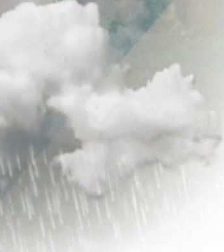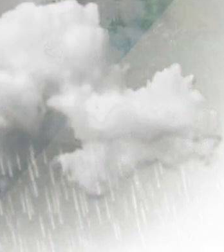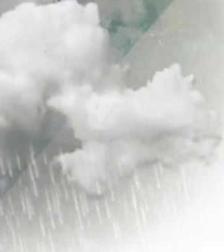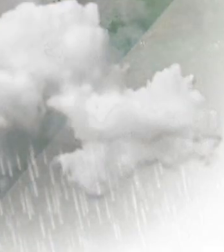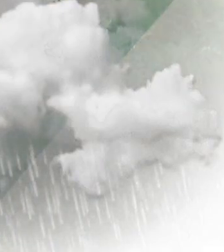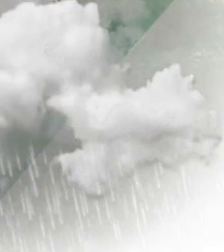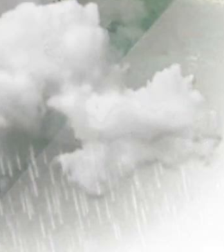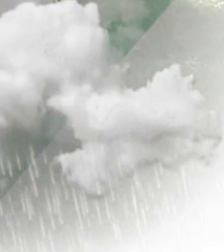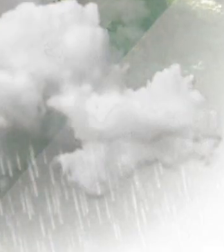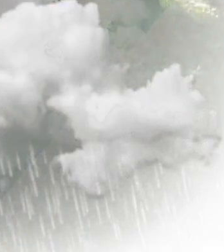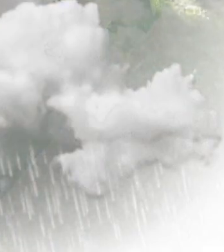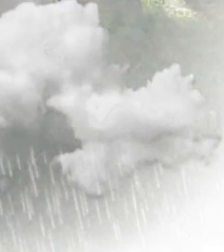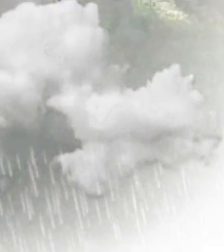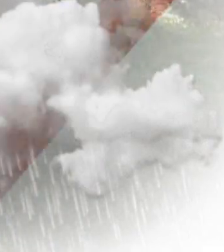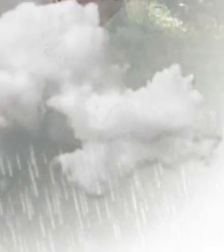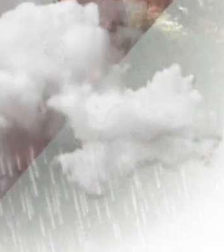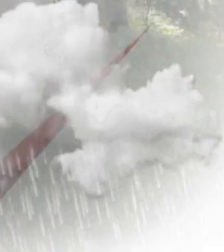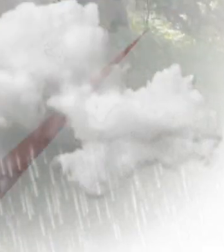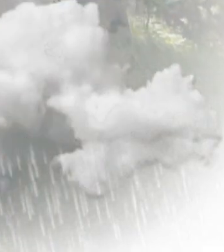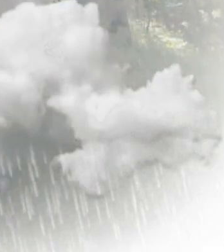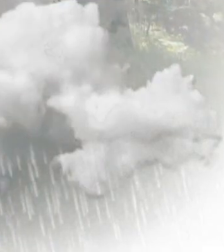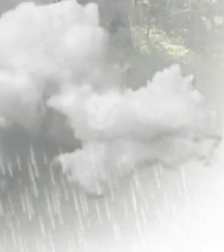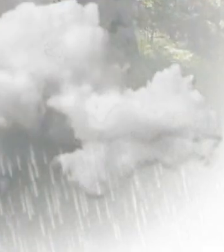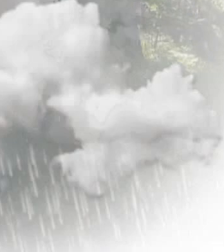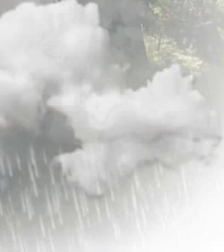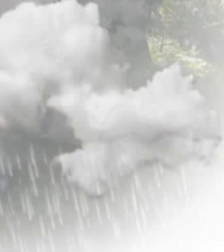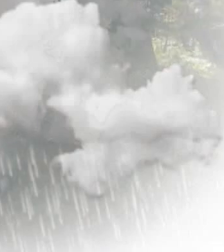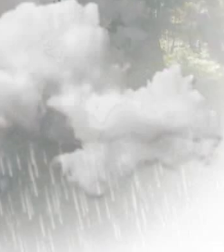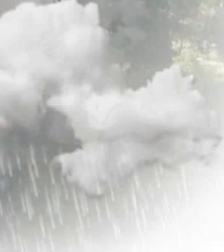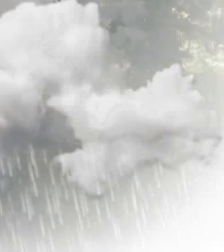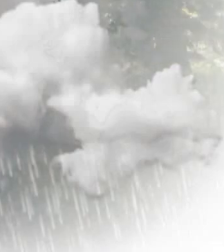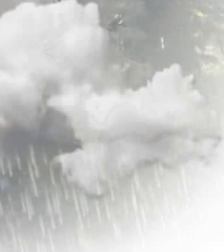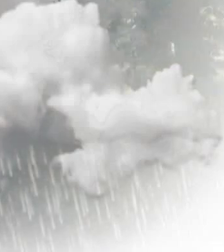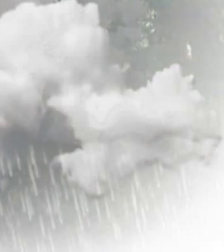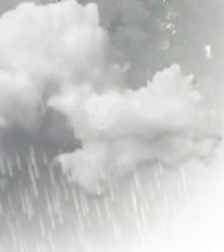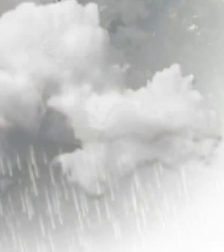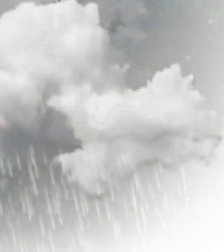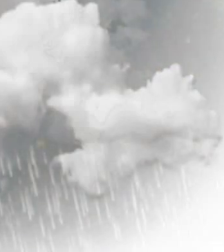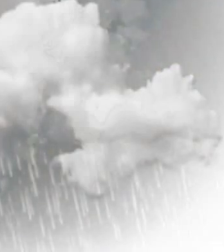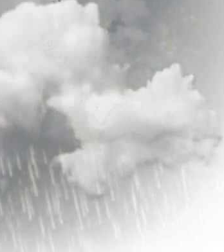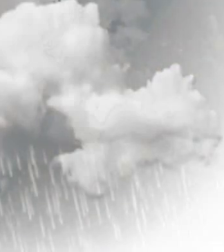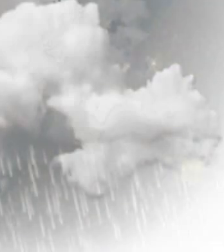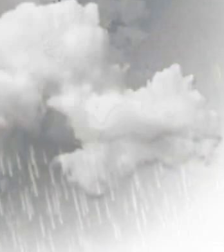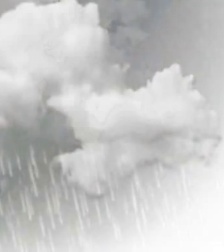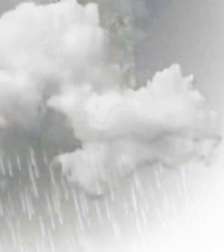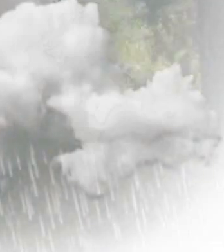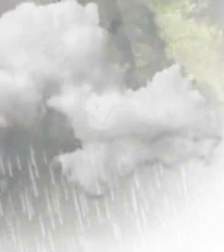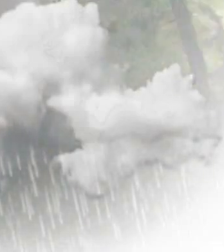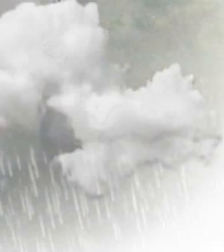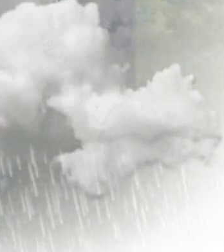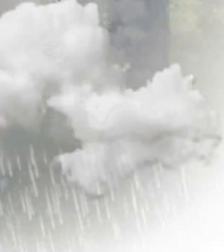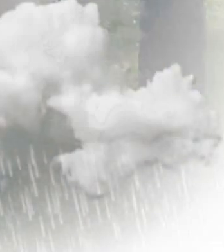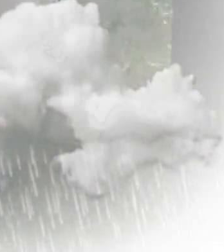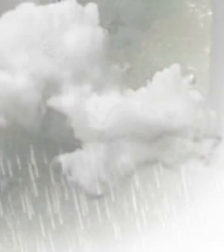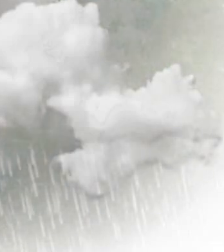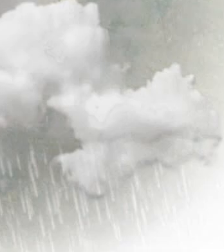плюс 18 вечером переменная облачность мокшин и не великий дождь ветер полночный один-два метра на